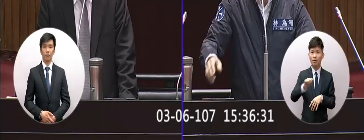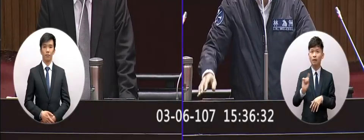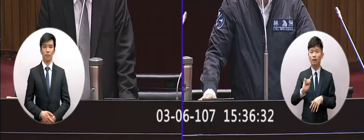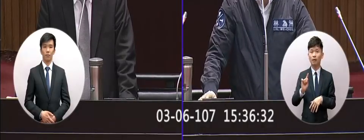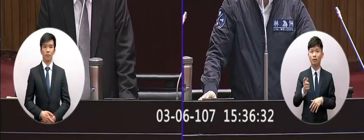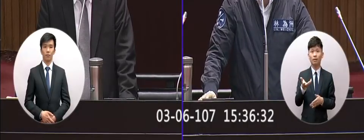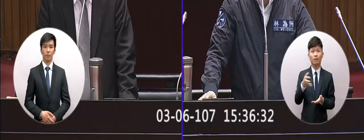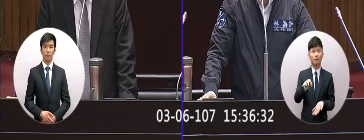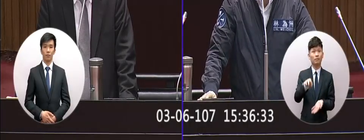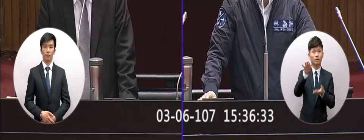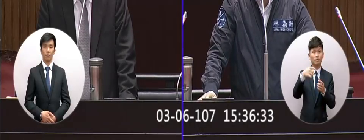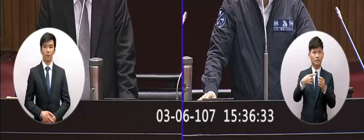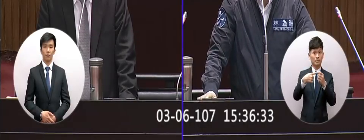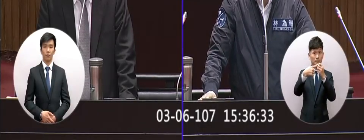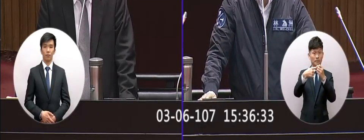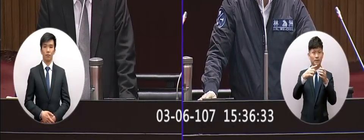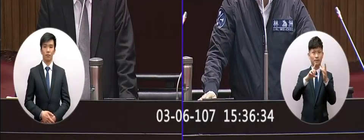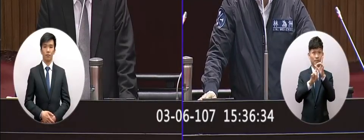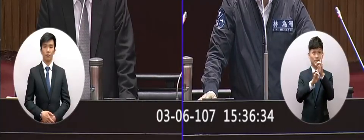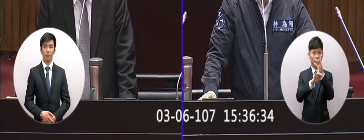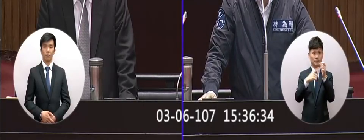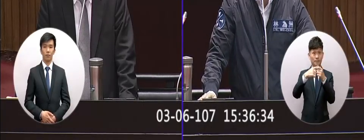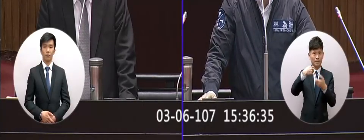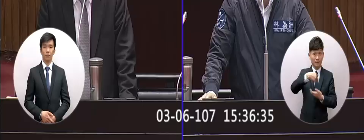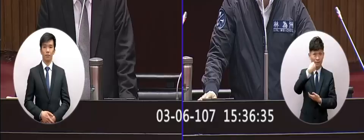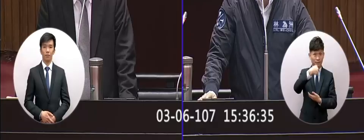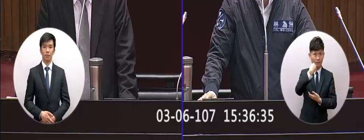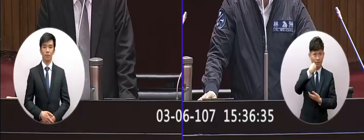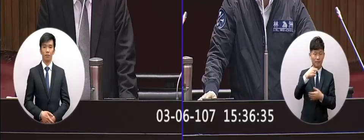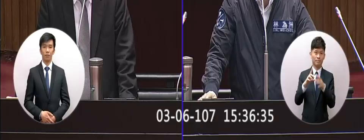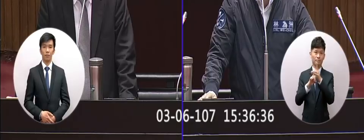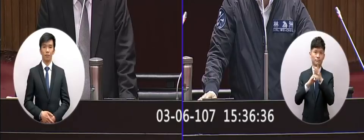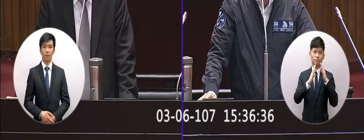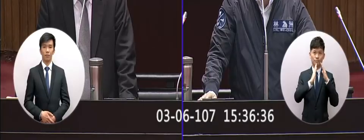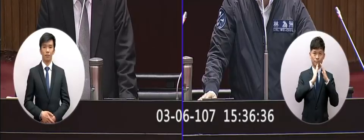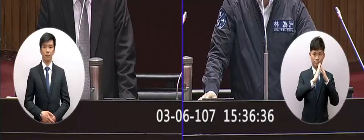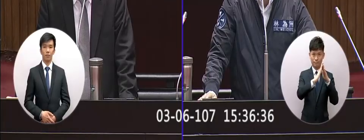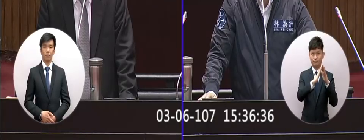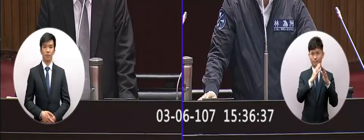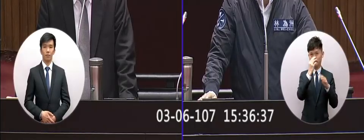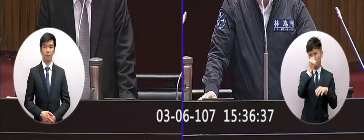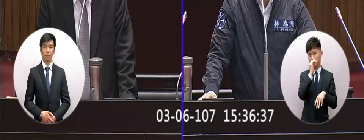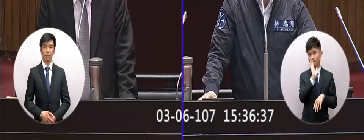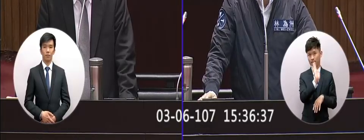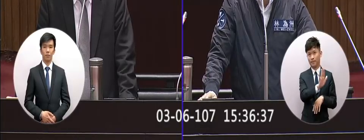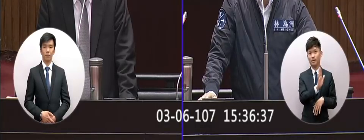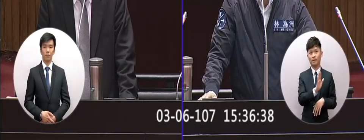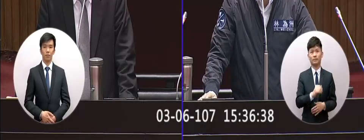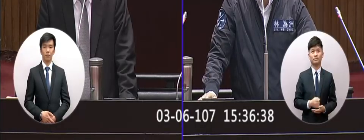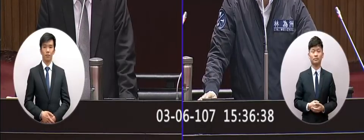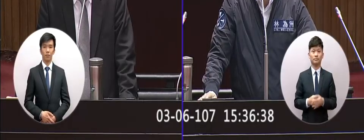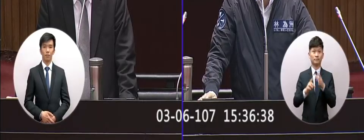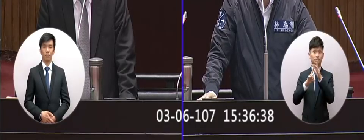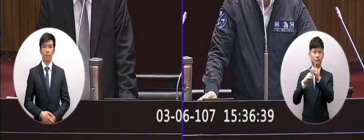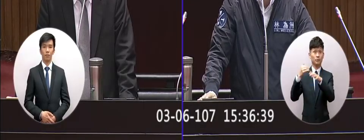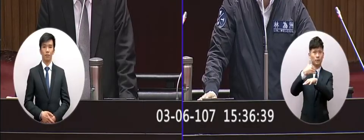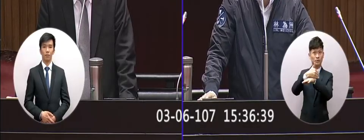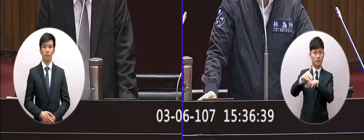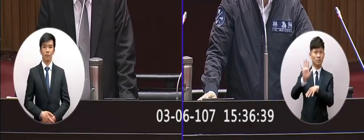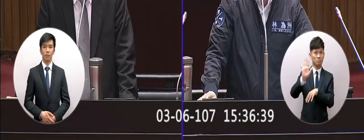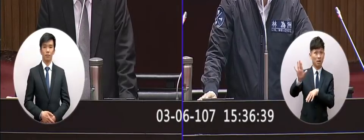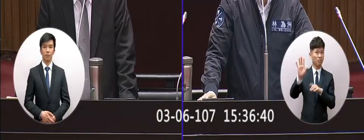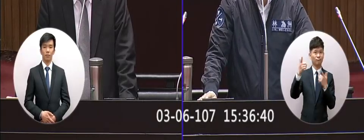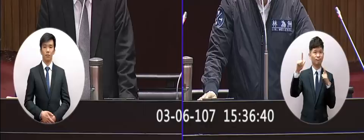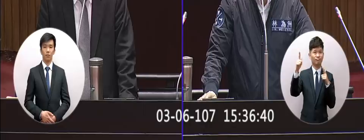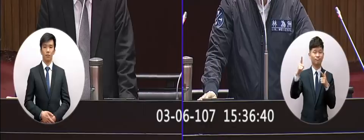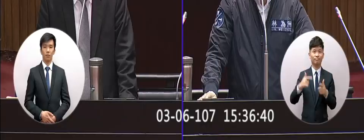刚刚第一个答案哦，新竹米粉，老实讲，那个是新竹市的特产，那也并不是新竹县的特